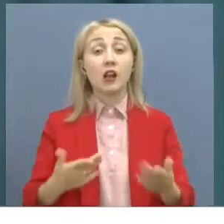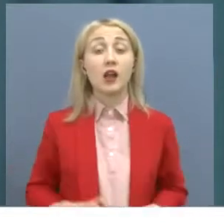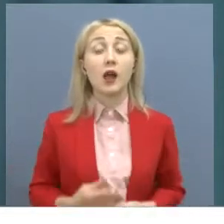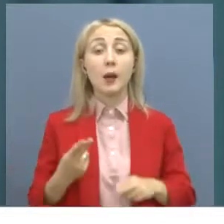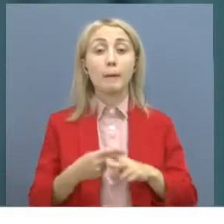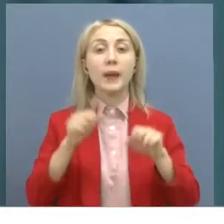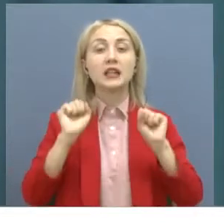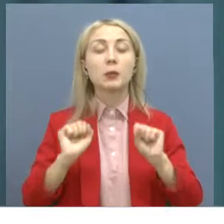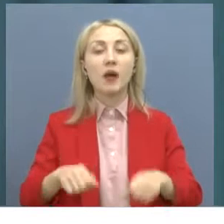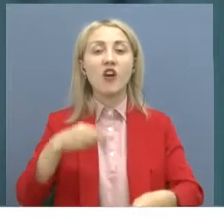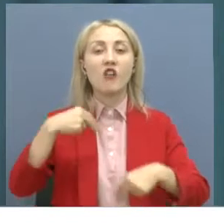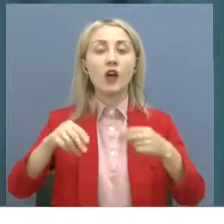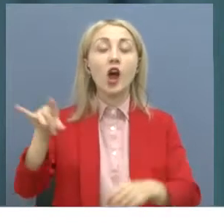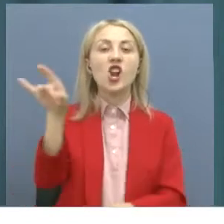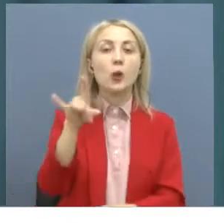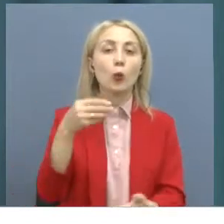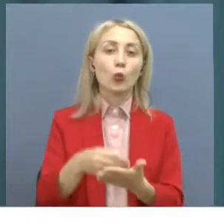республикалық бюджеттен